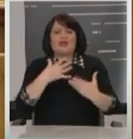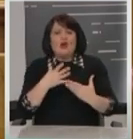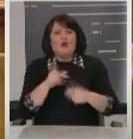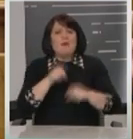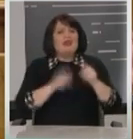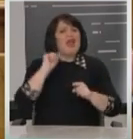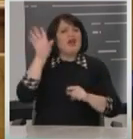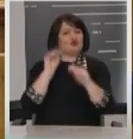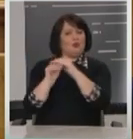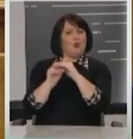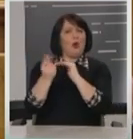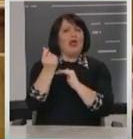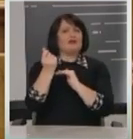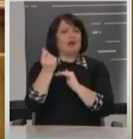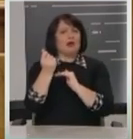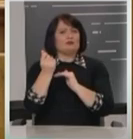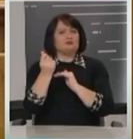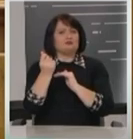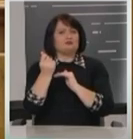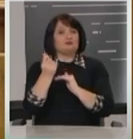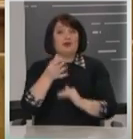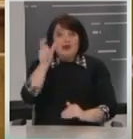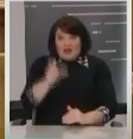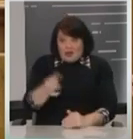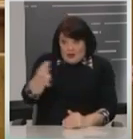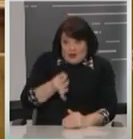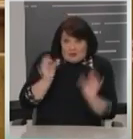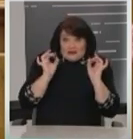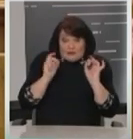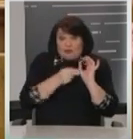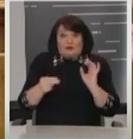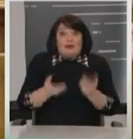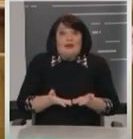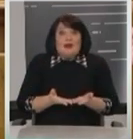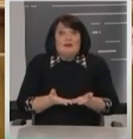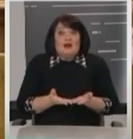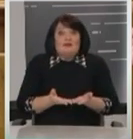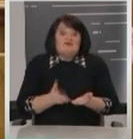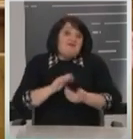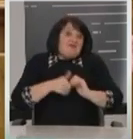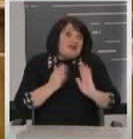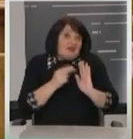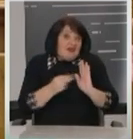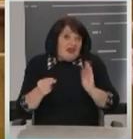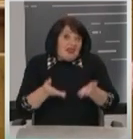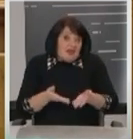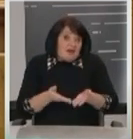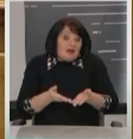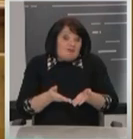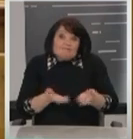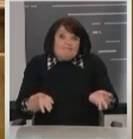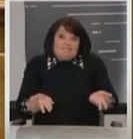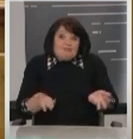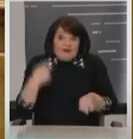παραδείσους. Αλλά εσάς δεν άκουσα τίποτα να λέτε στην ομιλία σας γι' αυτό. Δεν σας αγγίζει, φαίνεται, το θέμα αυτό.